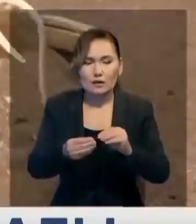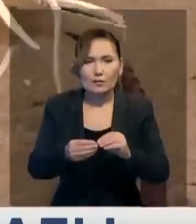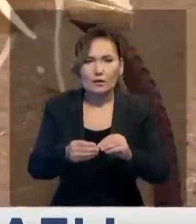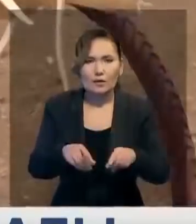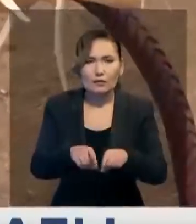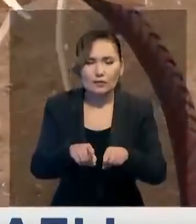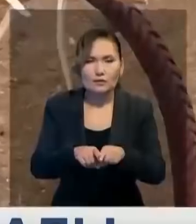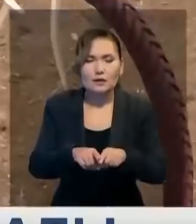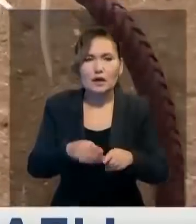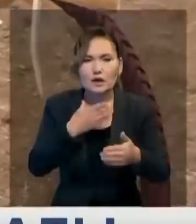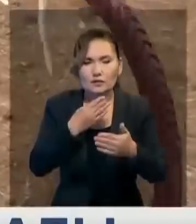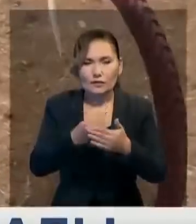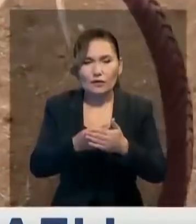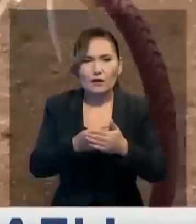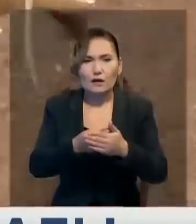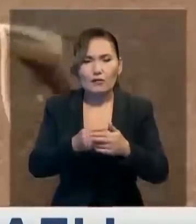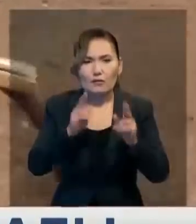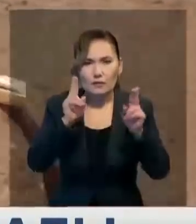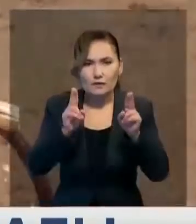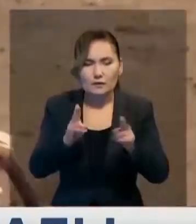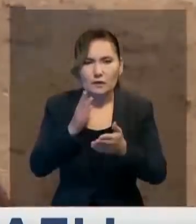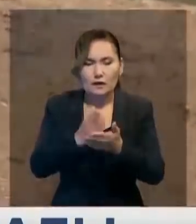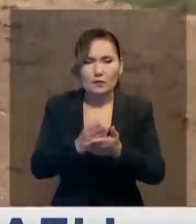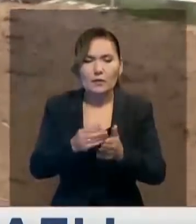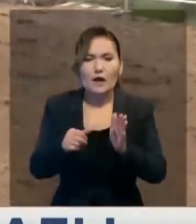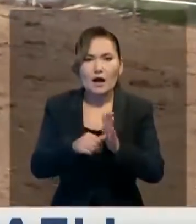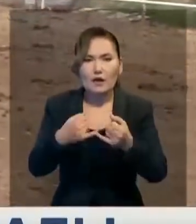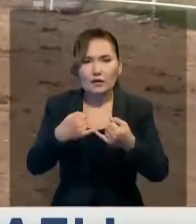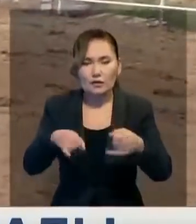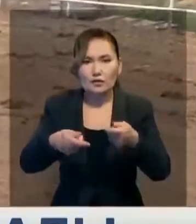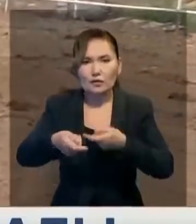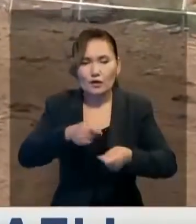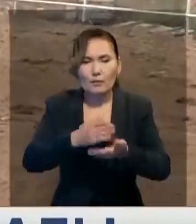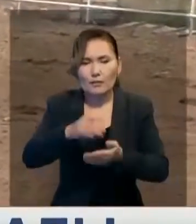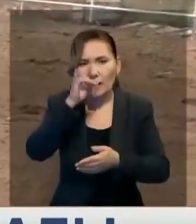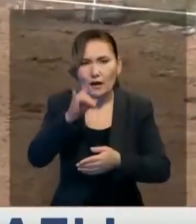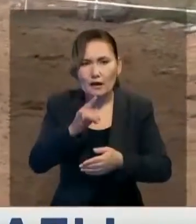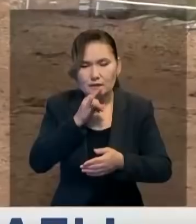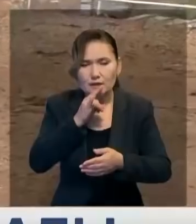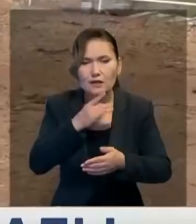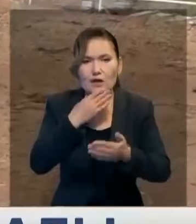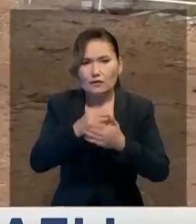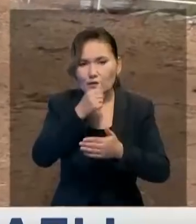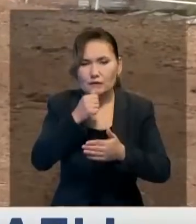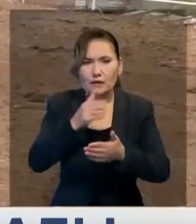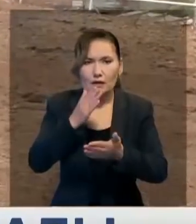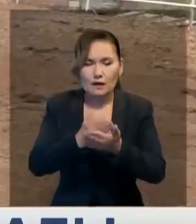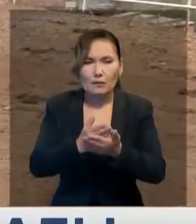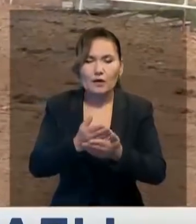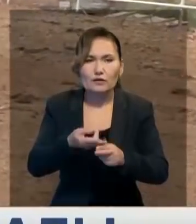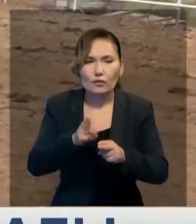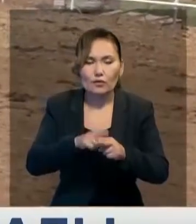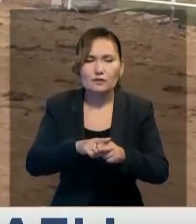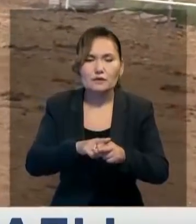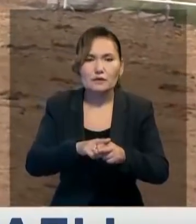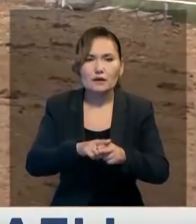өту керек екен. Жалпы 6 тұтам дегеннің өзінде де қазақы философия бар. Оның ар жағын ойлап қарасаңыз, бұл 6 мүшел жас дегенге келеді.